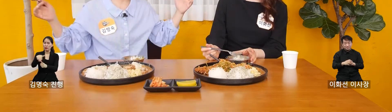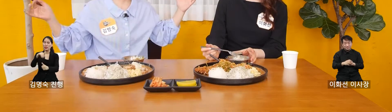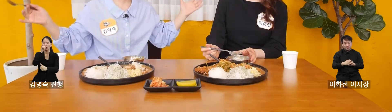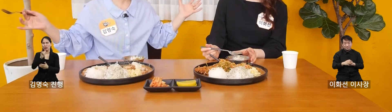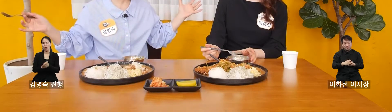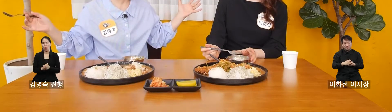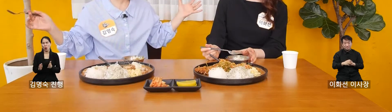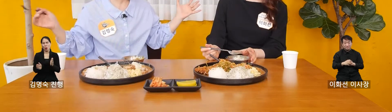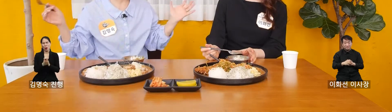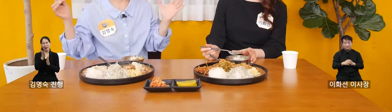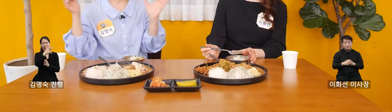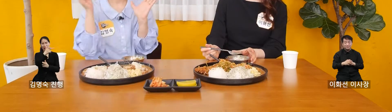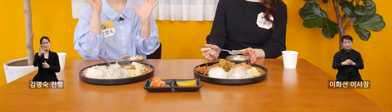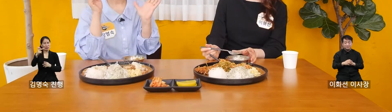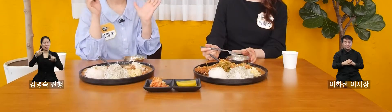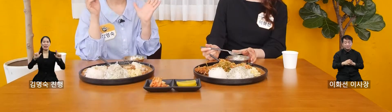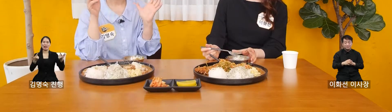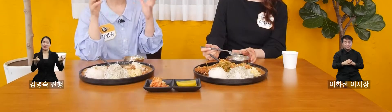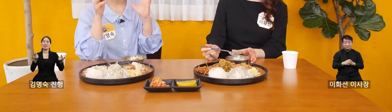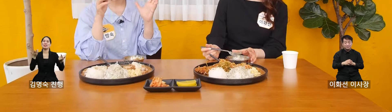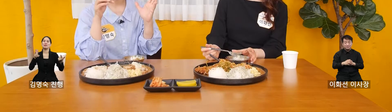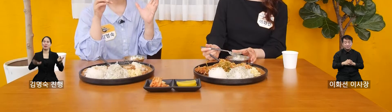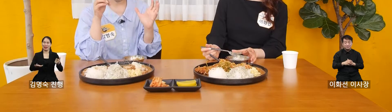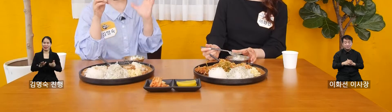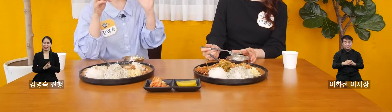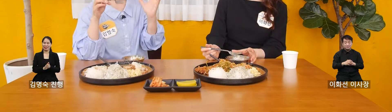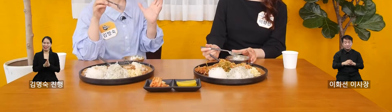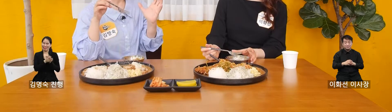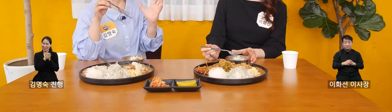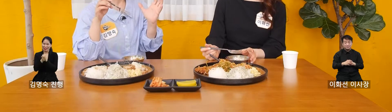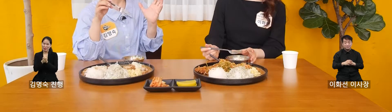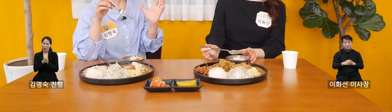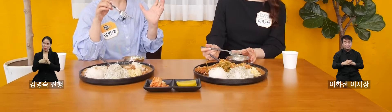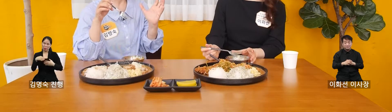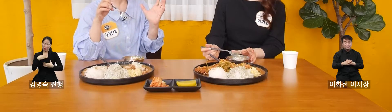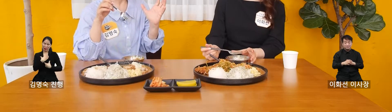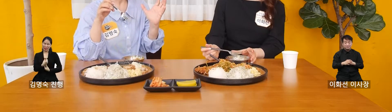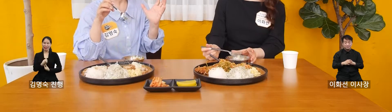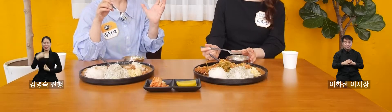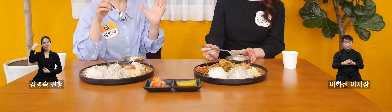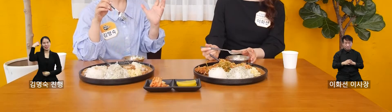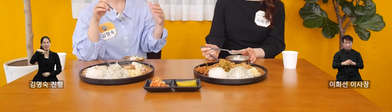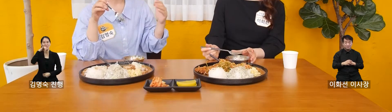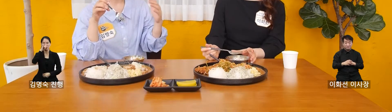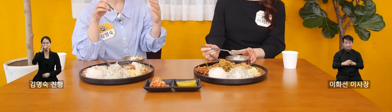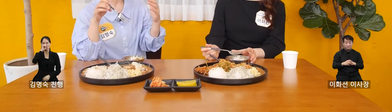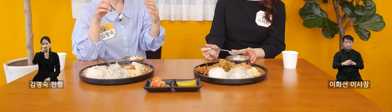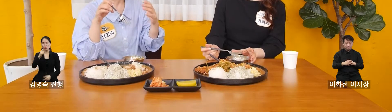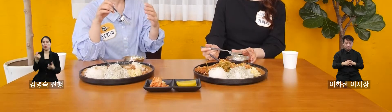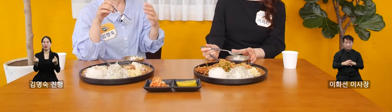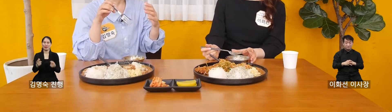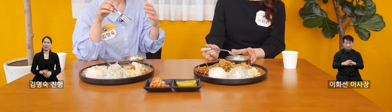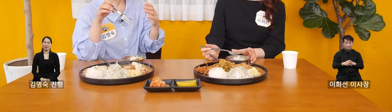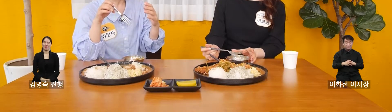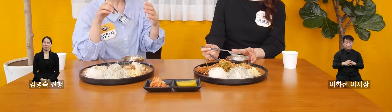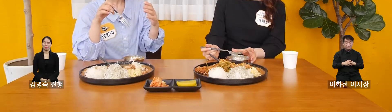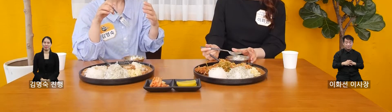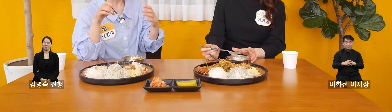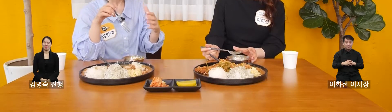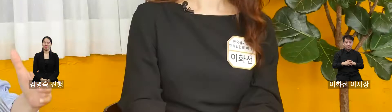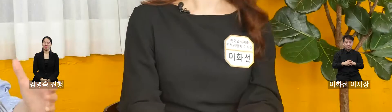아주 화려하게 크진 않지만 뭔가 이렇게 정감이 있고 편안한 느낌 그런 걸 되게